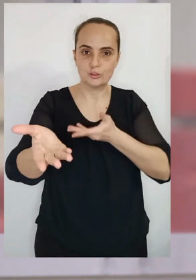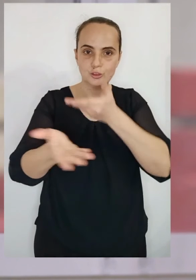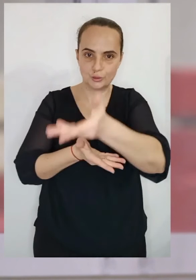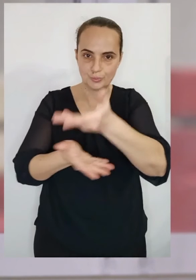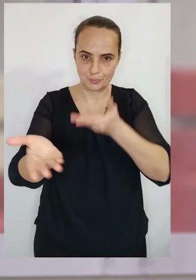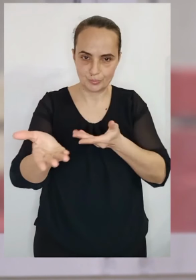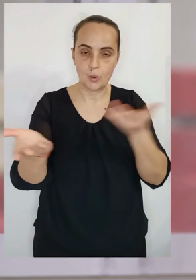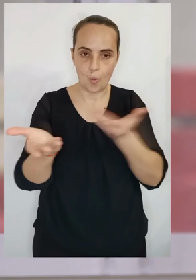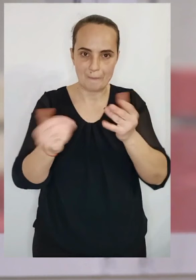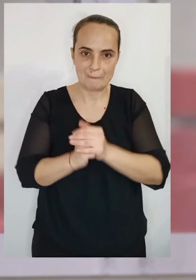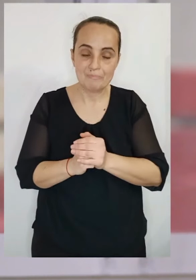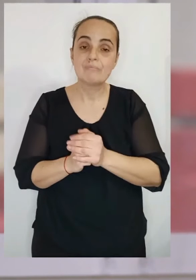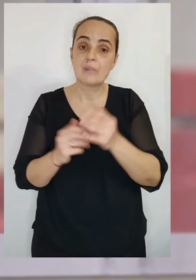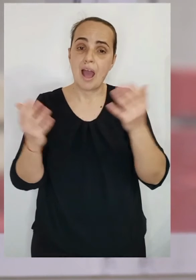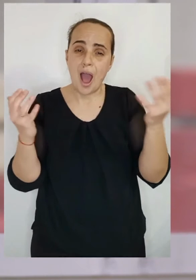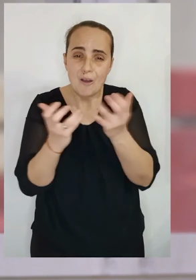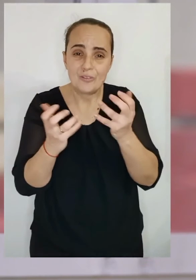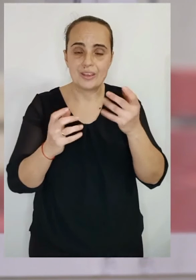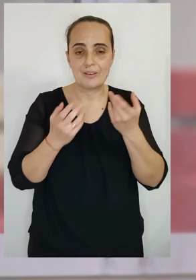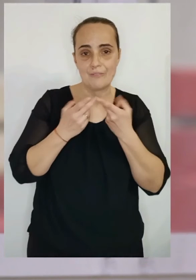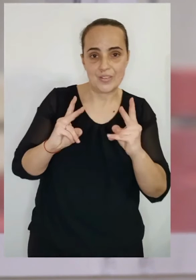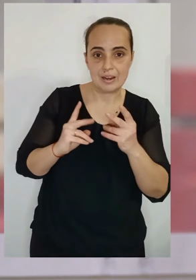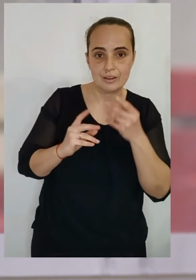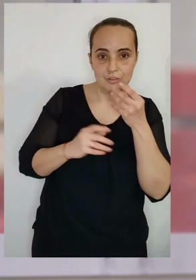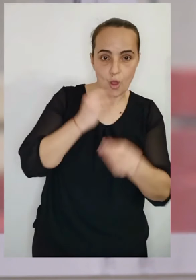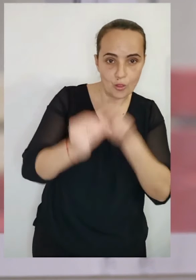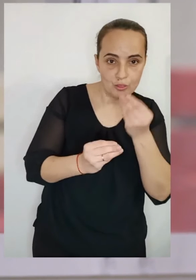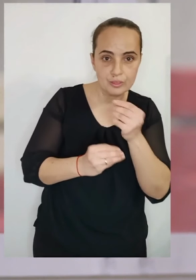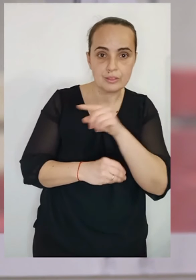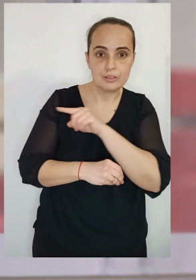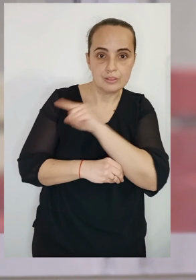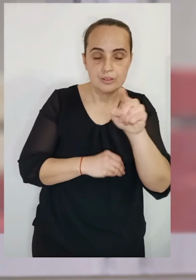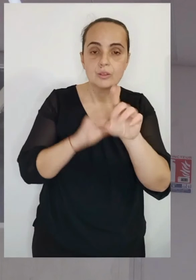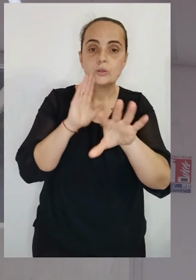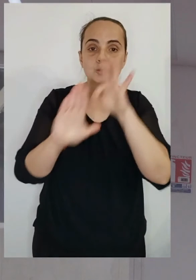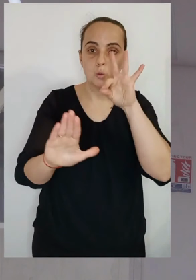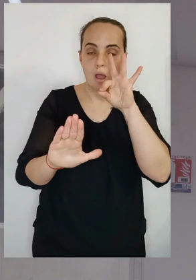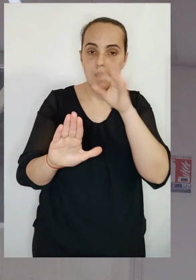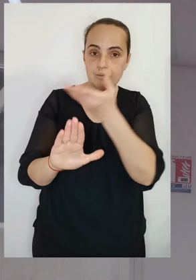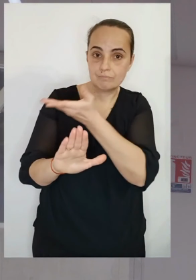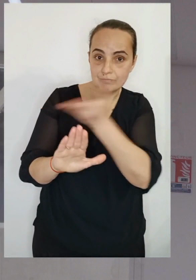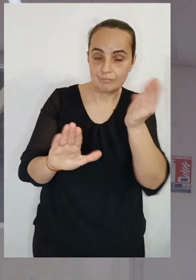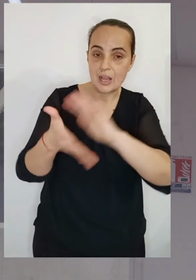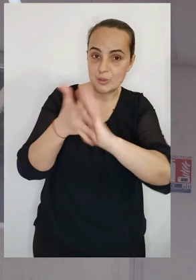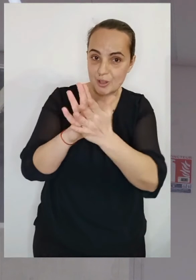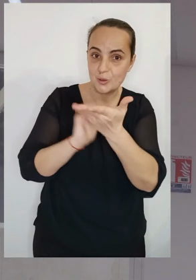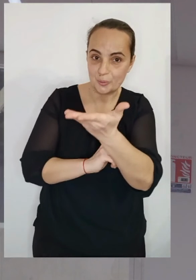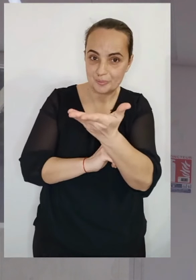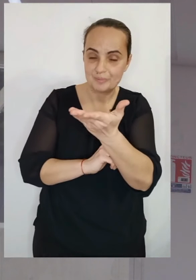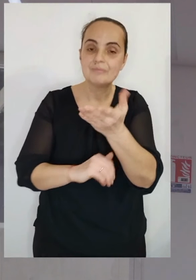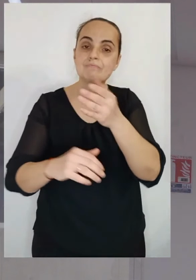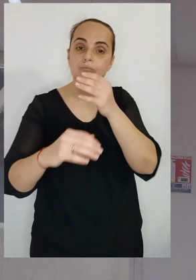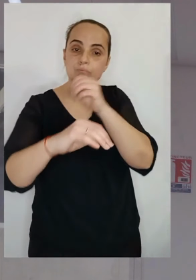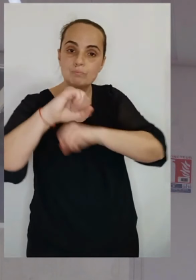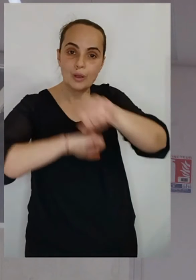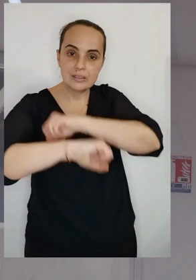il y a l'envie et l'impulsion que donne la ville du choix que font les activités, du choix que font les associations dans